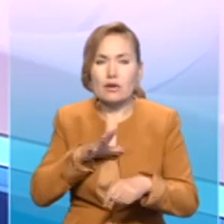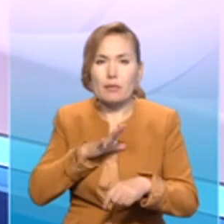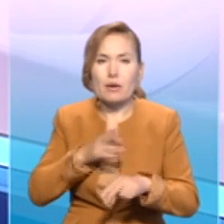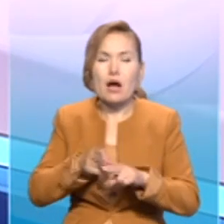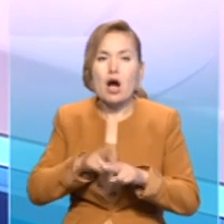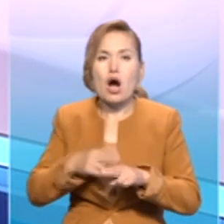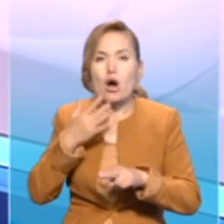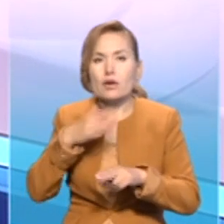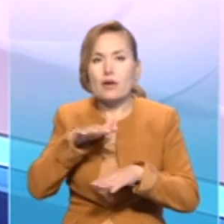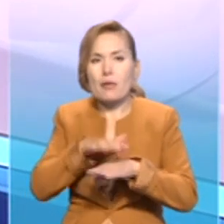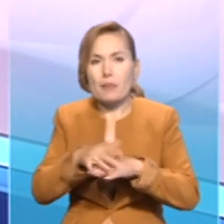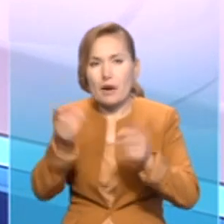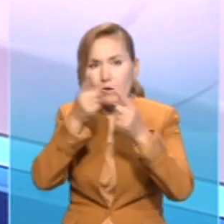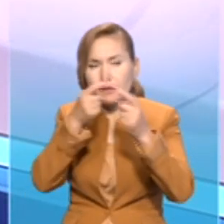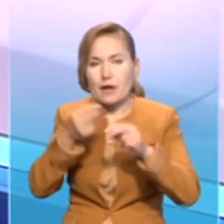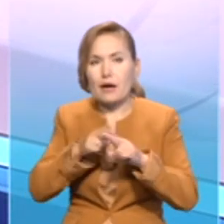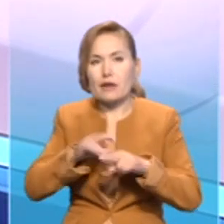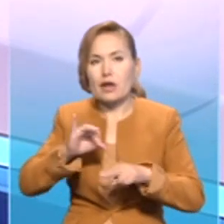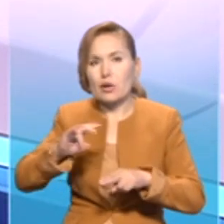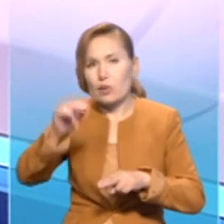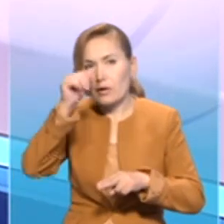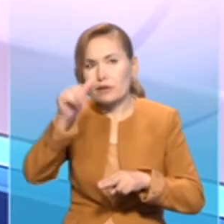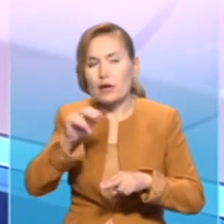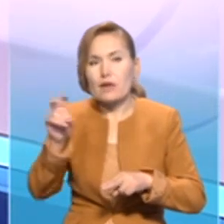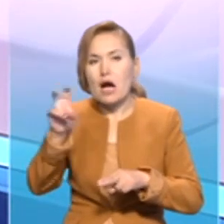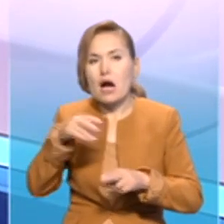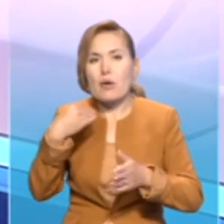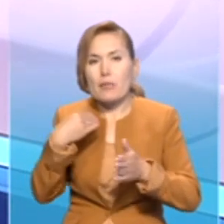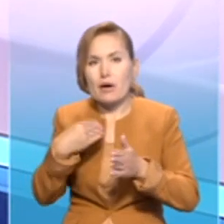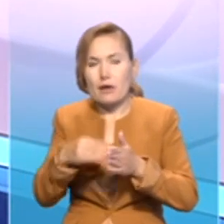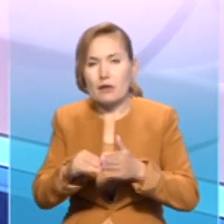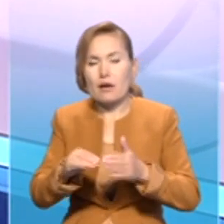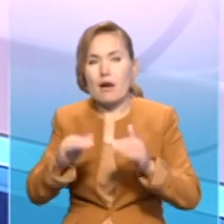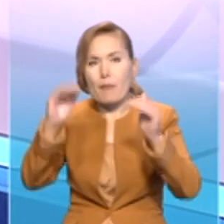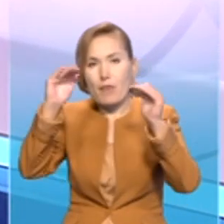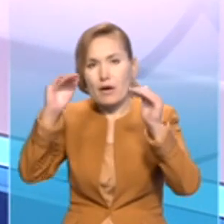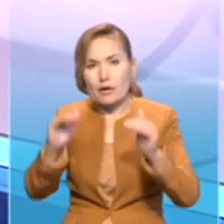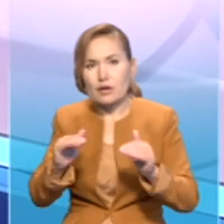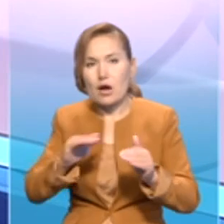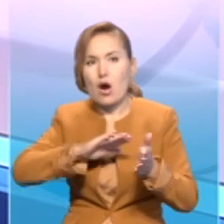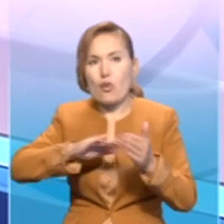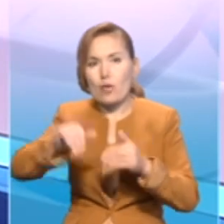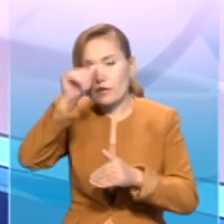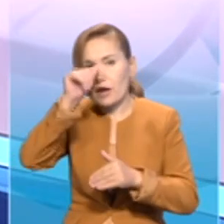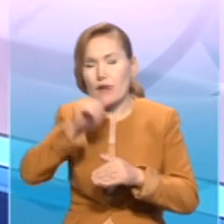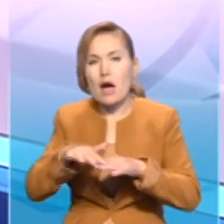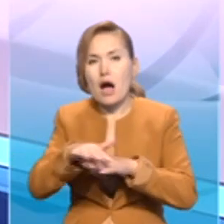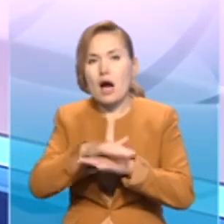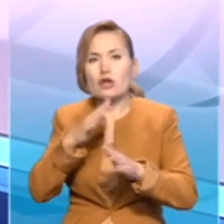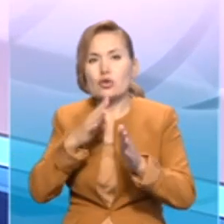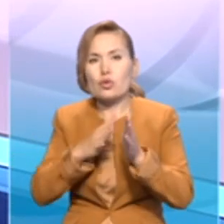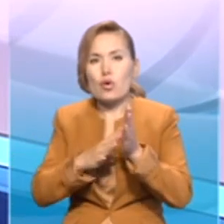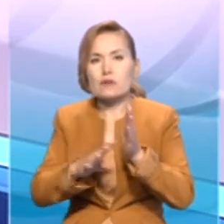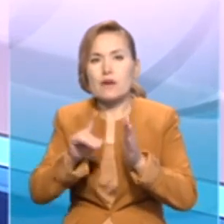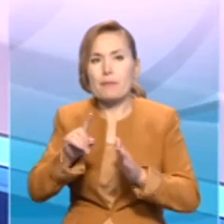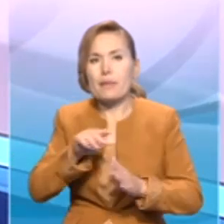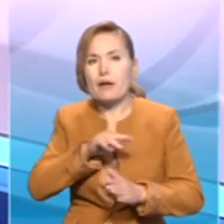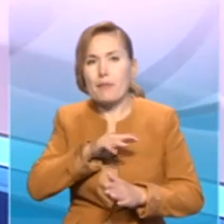Ұлттық банктің мәліметіне қарағанда маусымда доллар сатып алу қарқыны бәсеңдеген. Өткен айда халық 91 миллиард